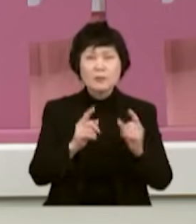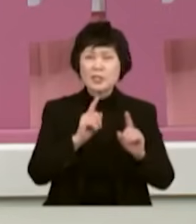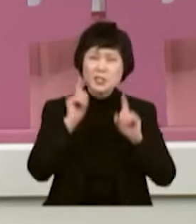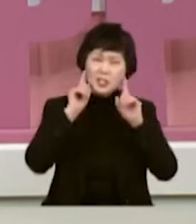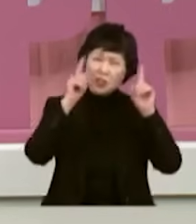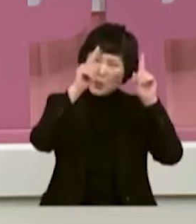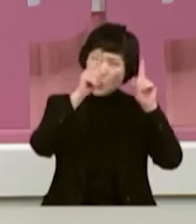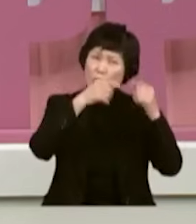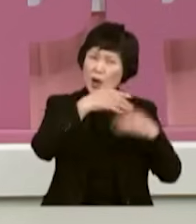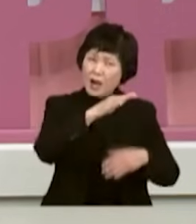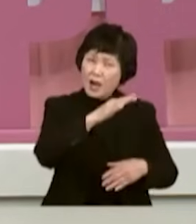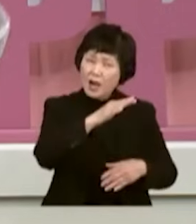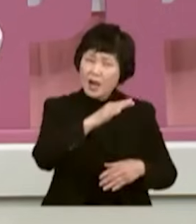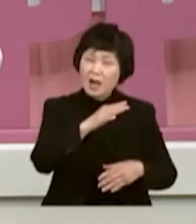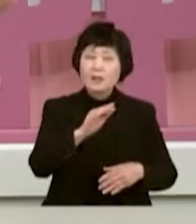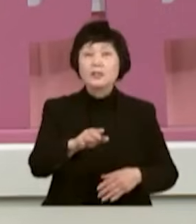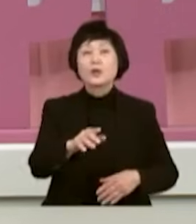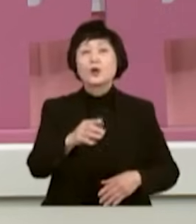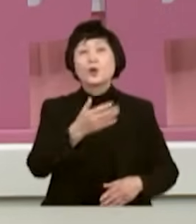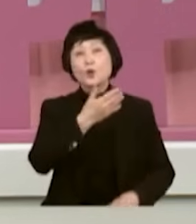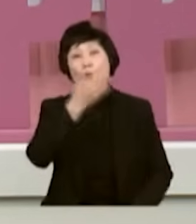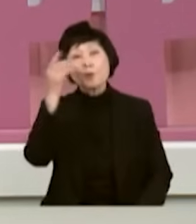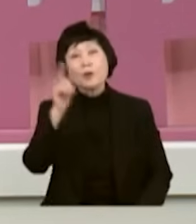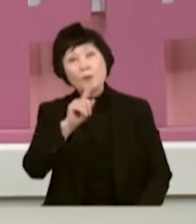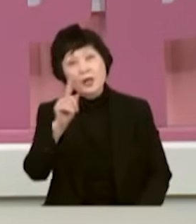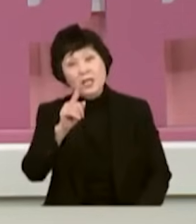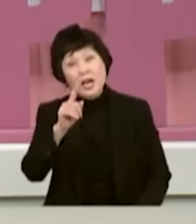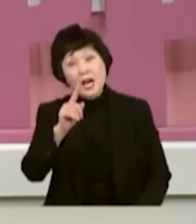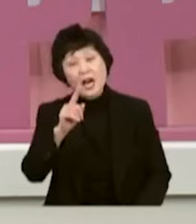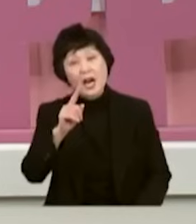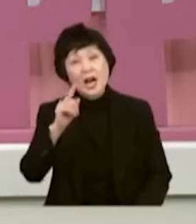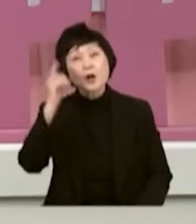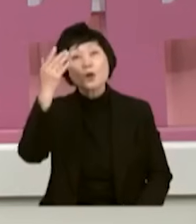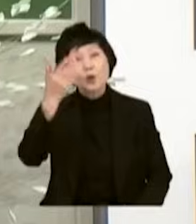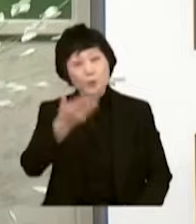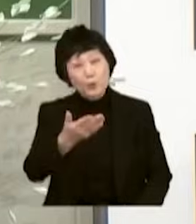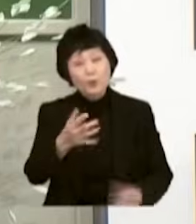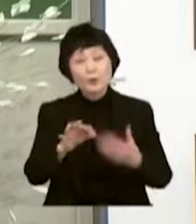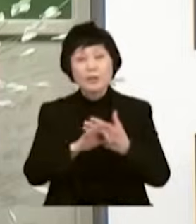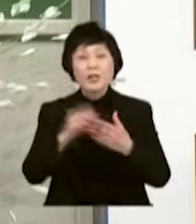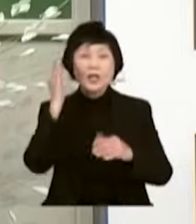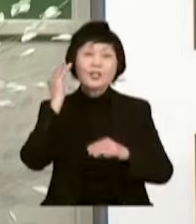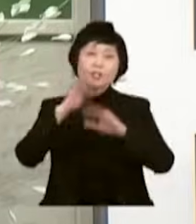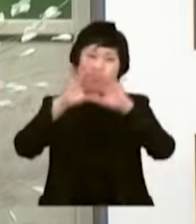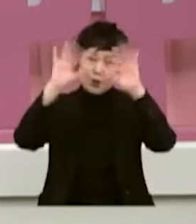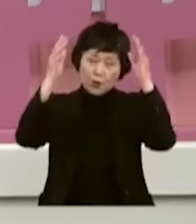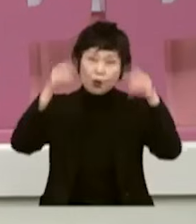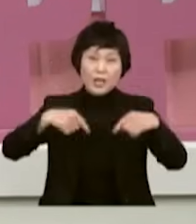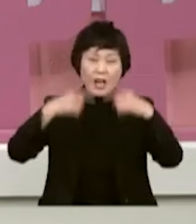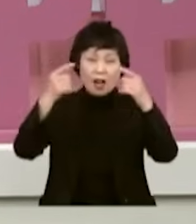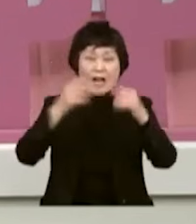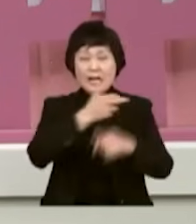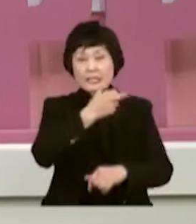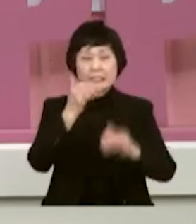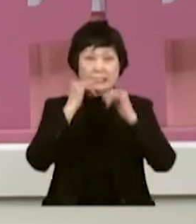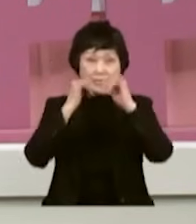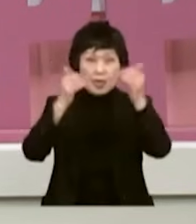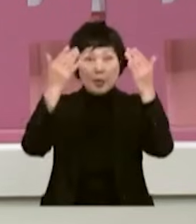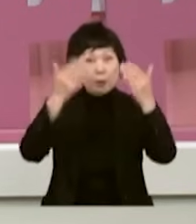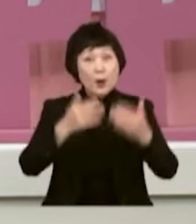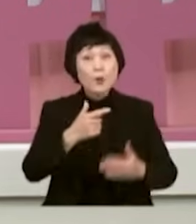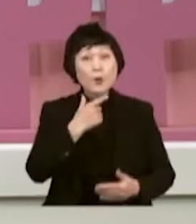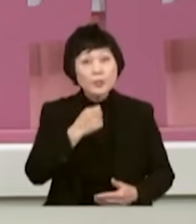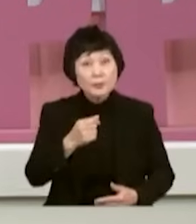하면 첫째는 천국에 가서 하나님께 가장 큰 상급을 받고 싶습니다. 예. 얘기합니다. 예. 그리고 이 땅 가운데서는 이제